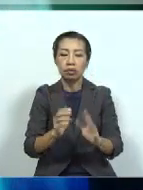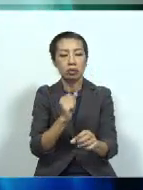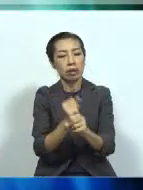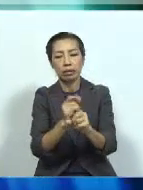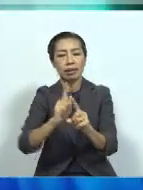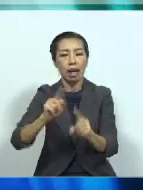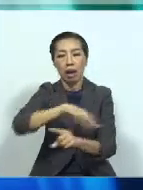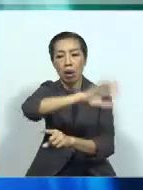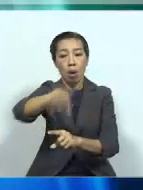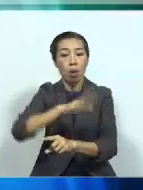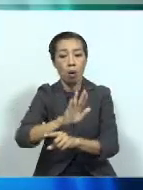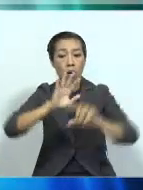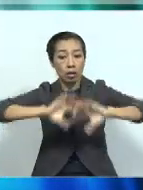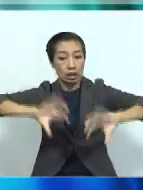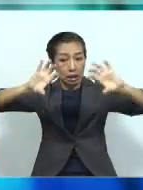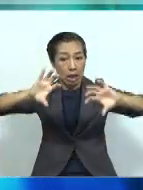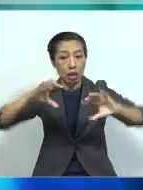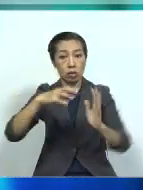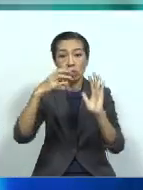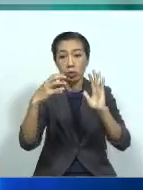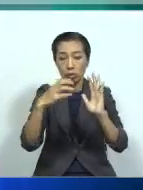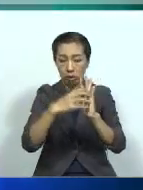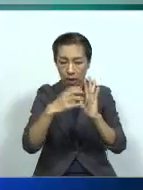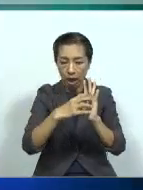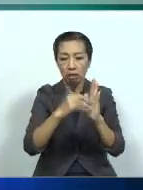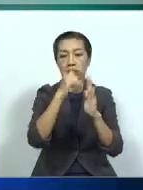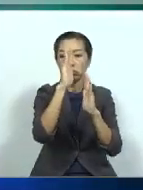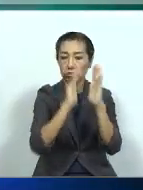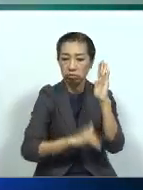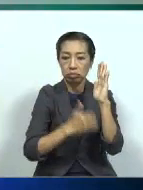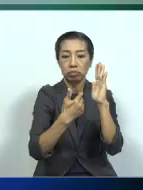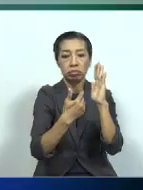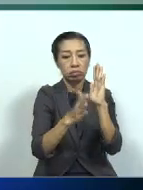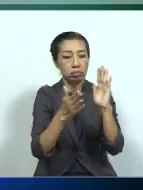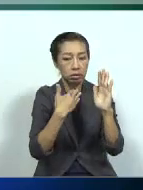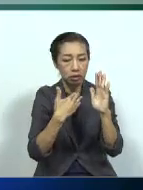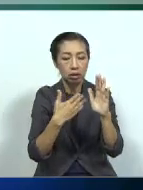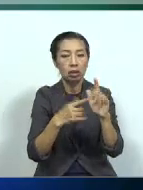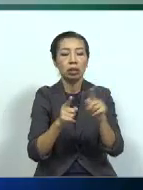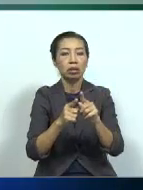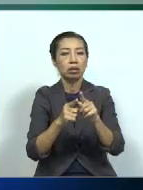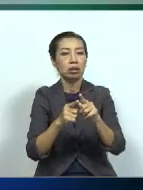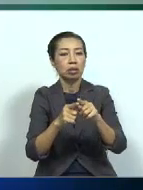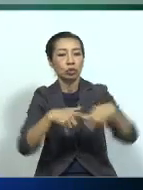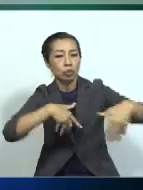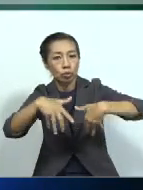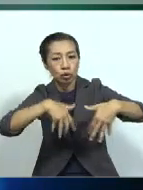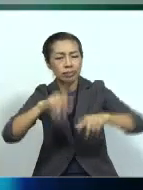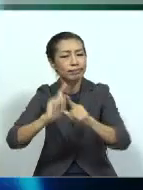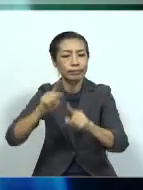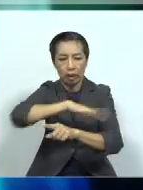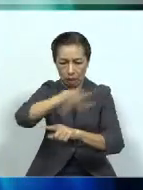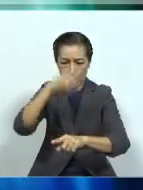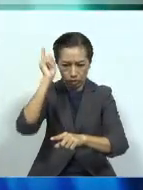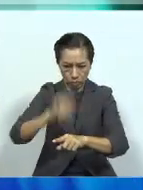และลูกจ้างในสังกัดของราชการส่วนกลางราชการส่วนภูมิภาคและราชการส่วนท้องถิ่นและหน่วยงานอื่นๆของรั